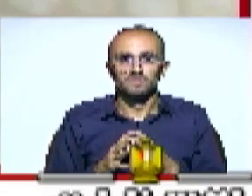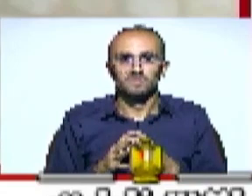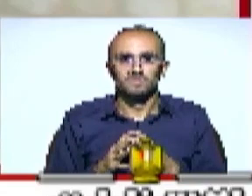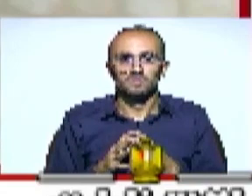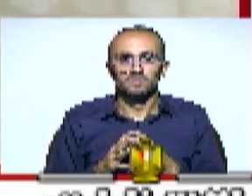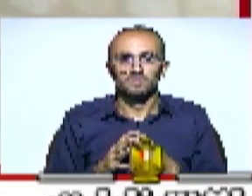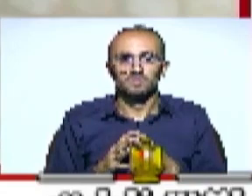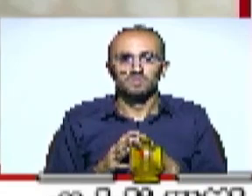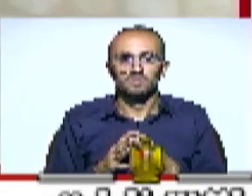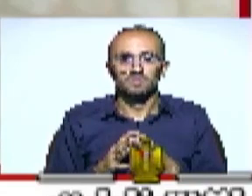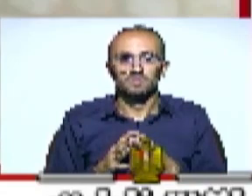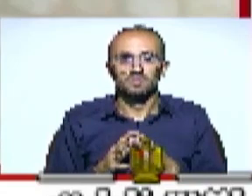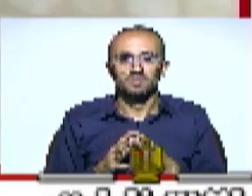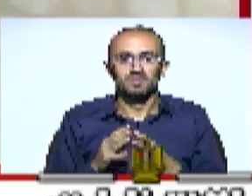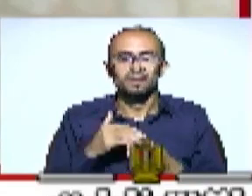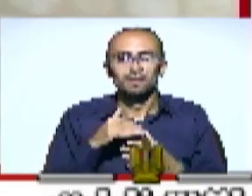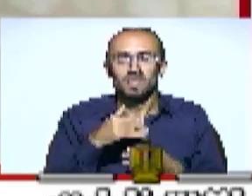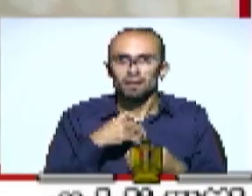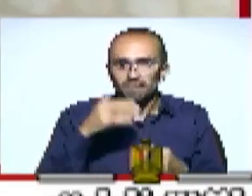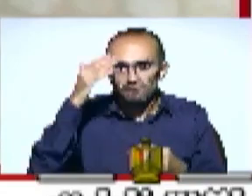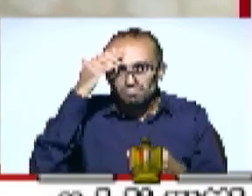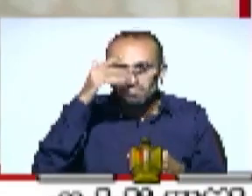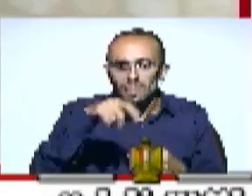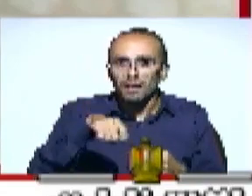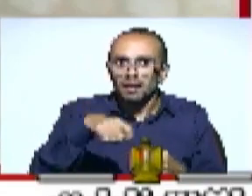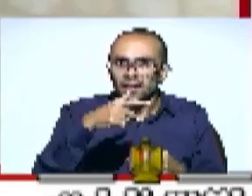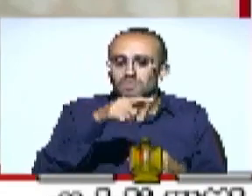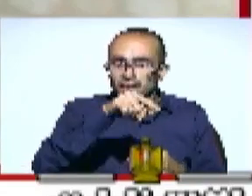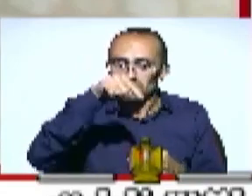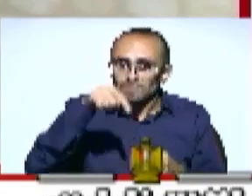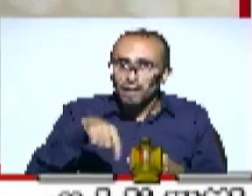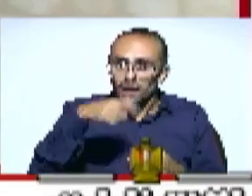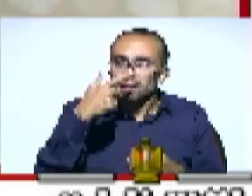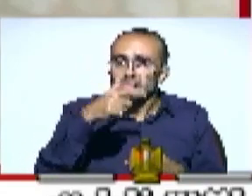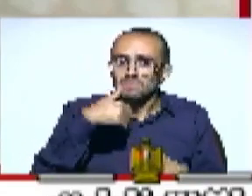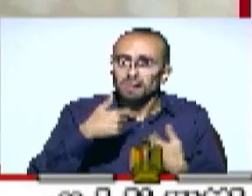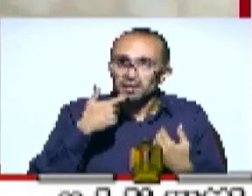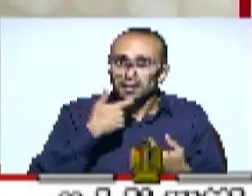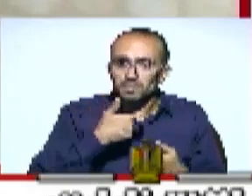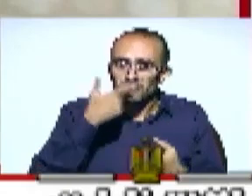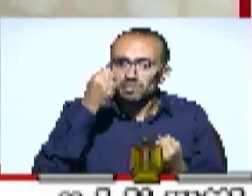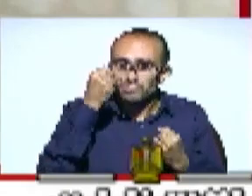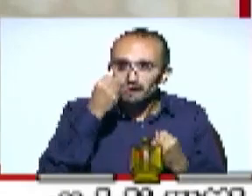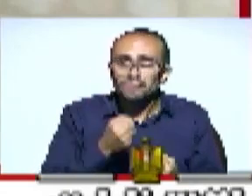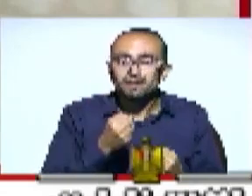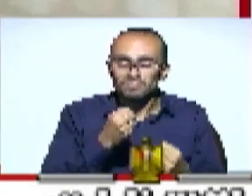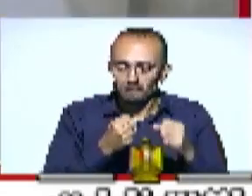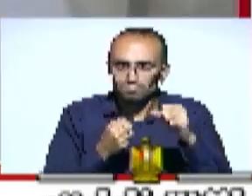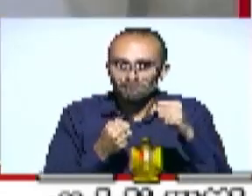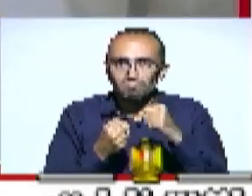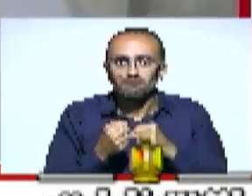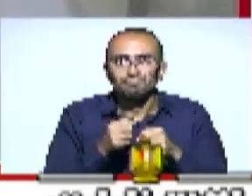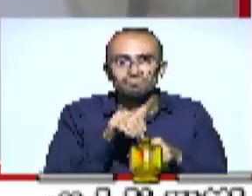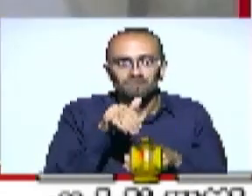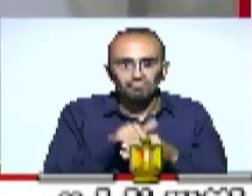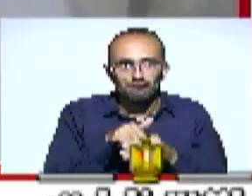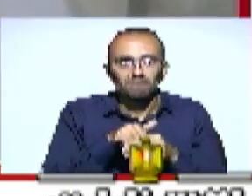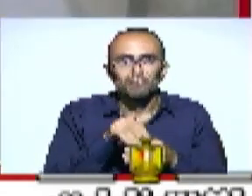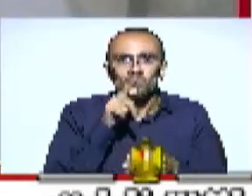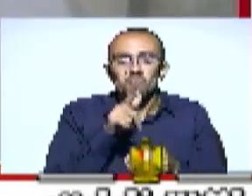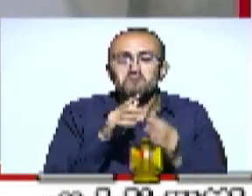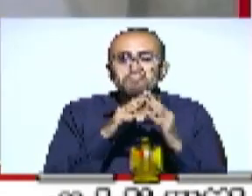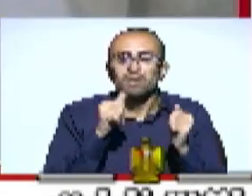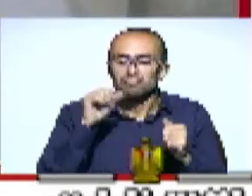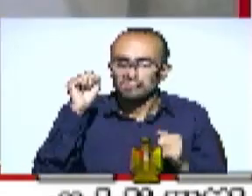ونزل يعني تكليل لحرصها انها تيجي بالرغم من اعاقتها وسنها واصرارها انها